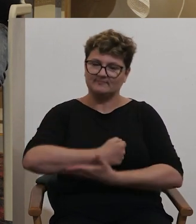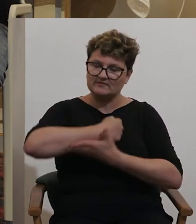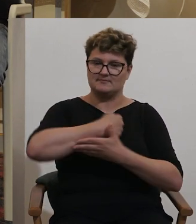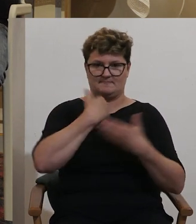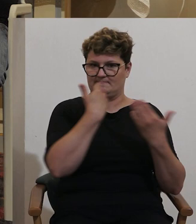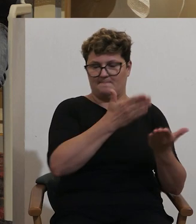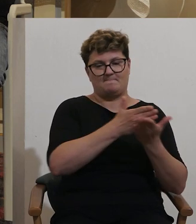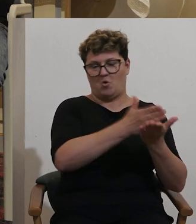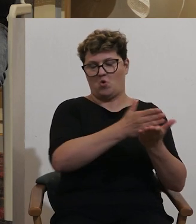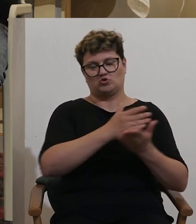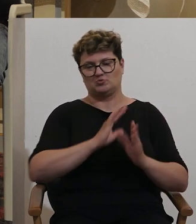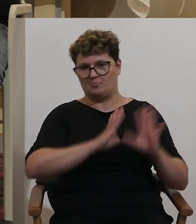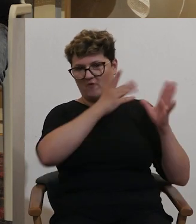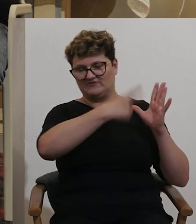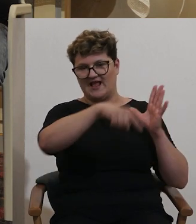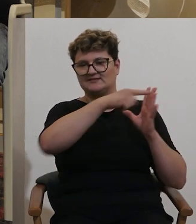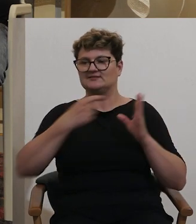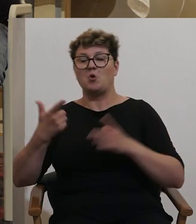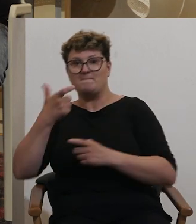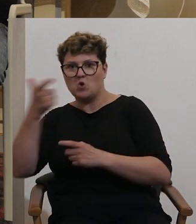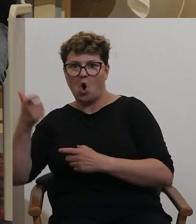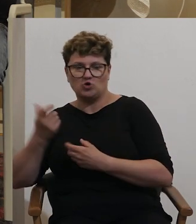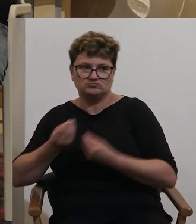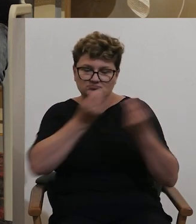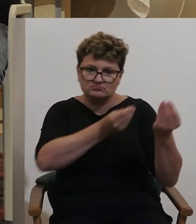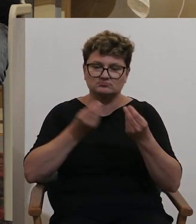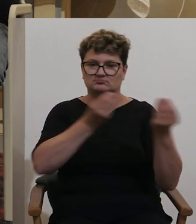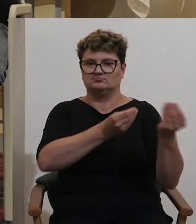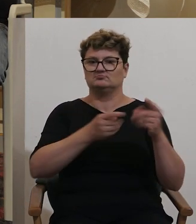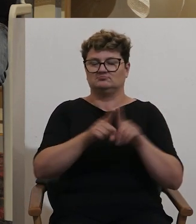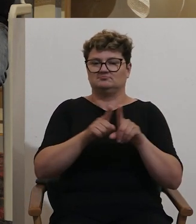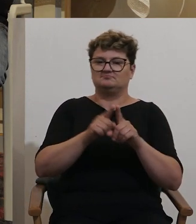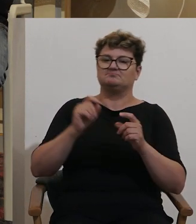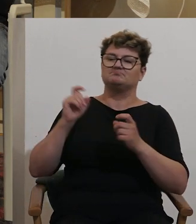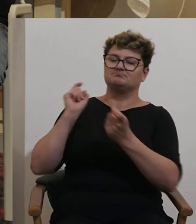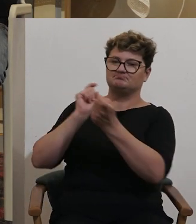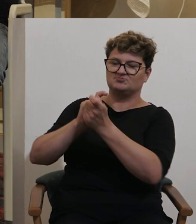powstańców, bo przynieśli z sobą broń, między innymi rusznice przeciwpancerne,